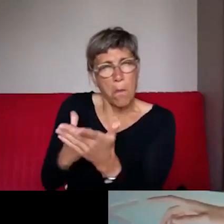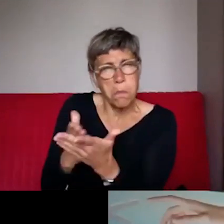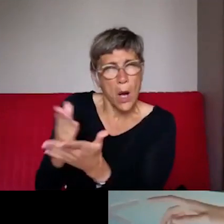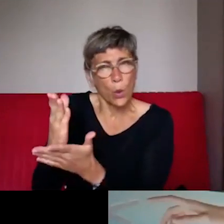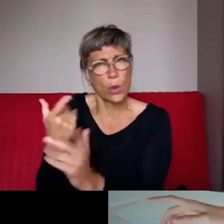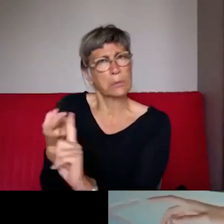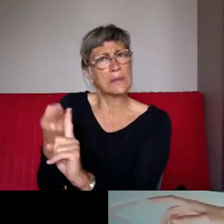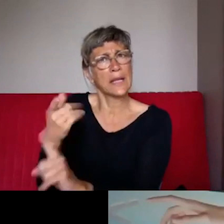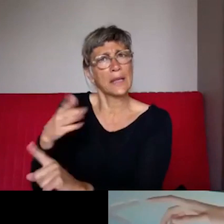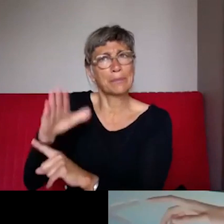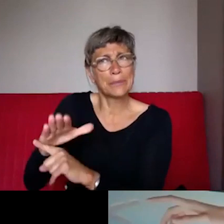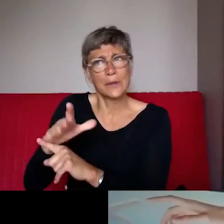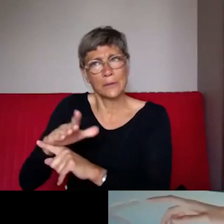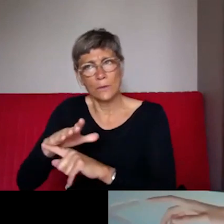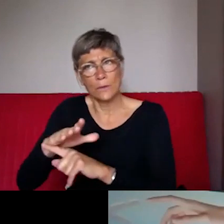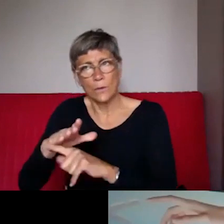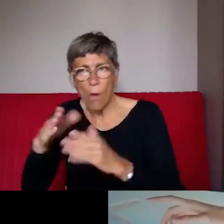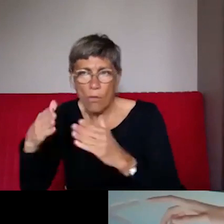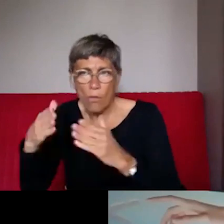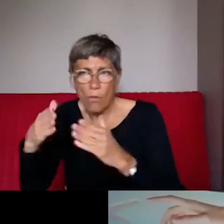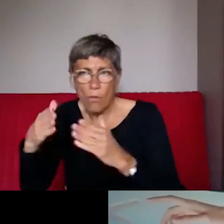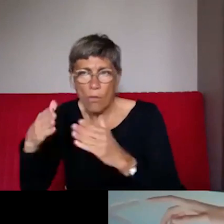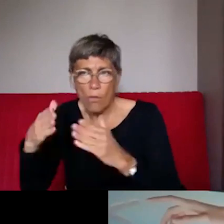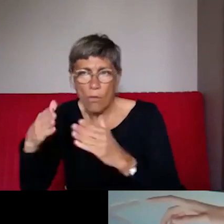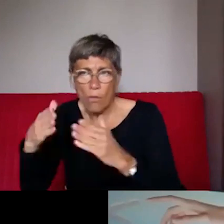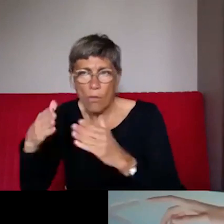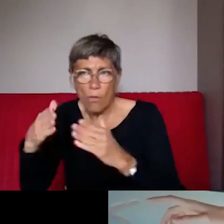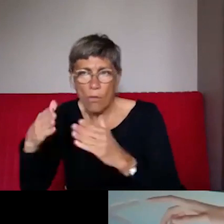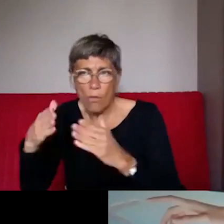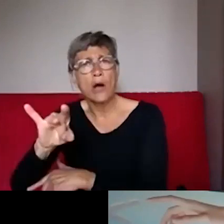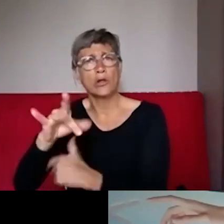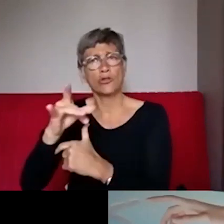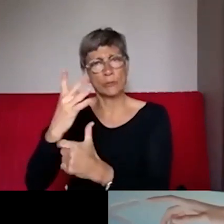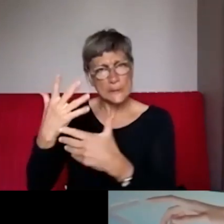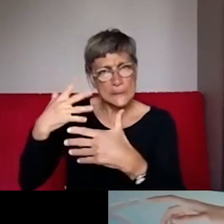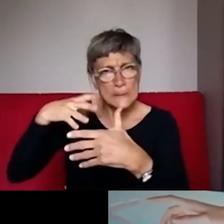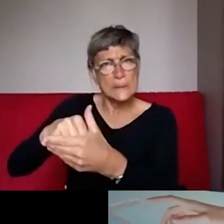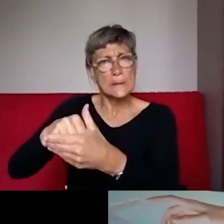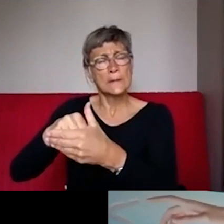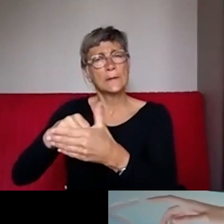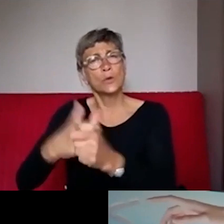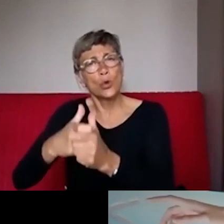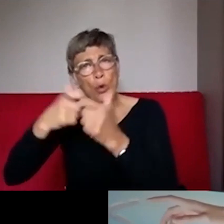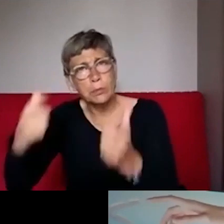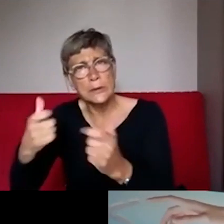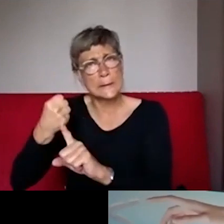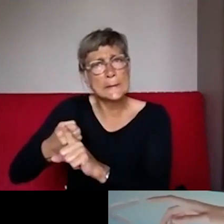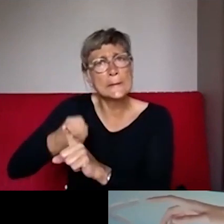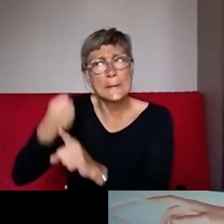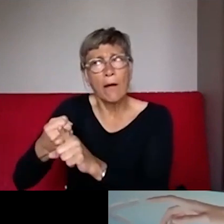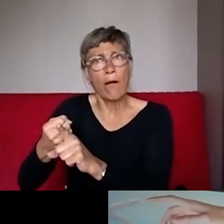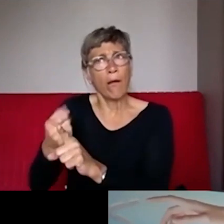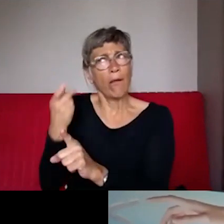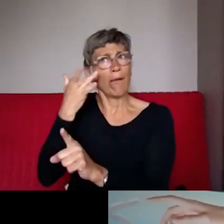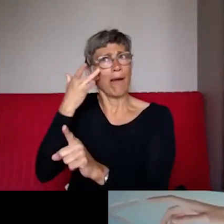pour demander sa RQTH pour pouvoir être inclus, inséré dans l'entreprise? Est-ce que justement